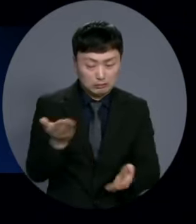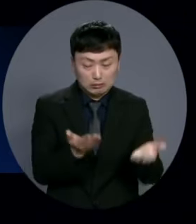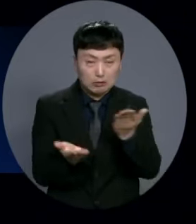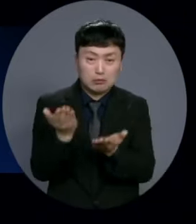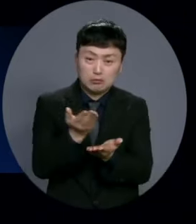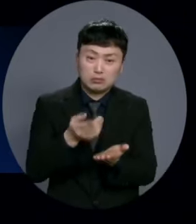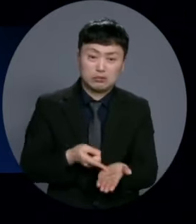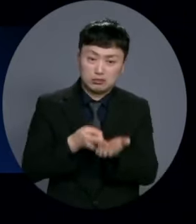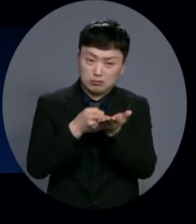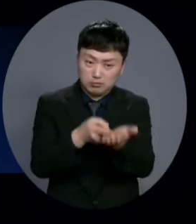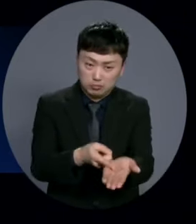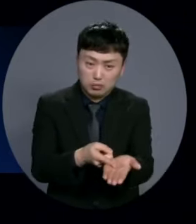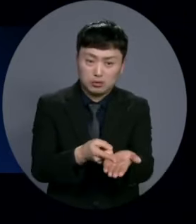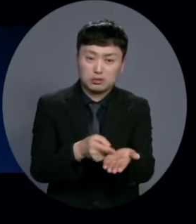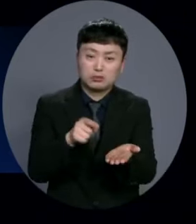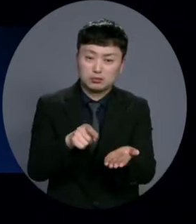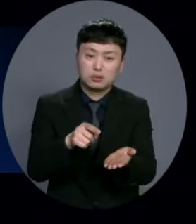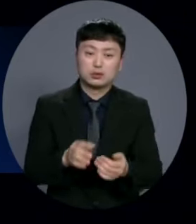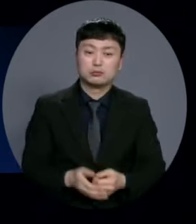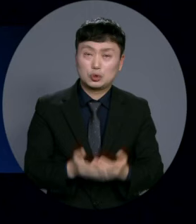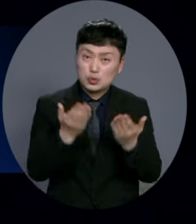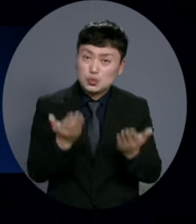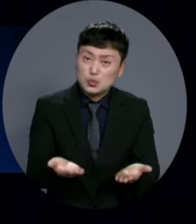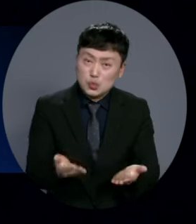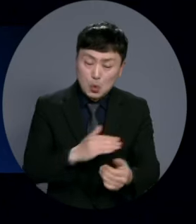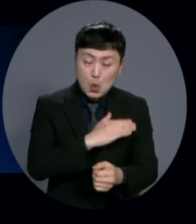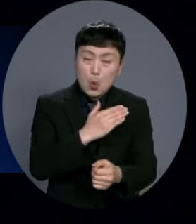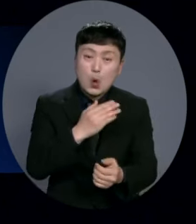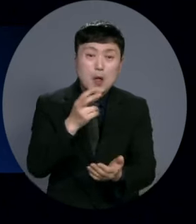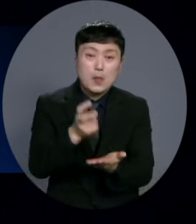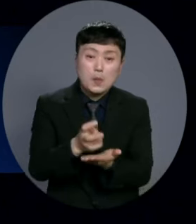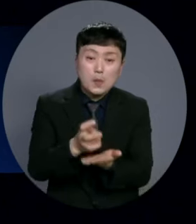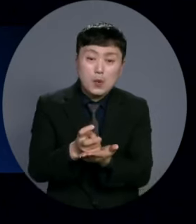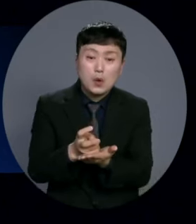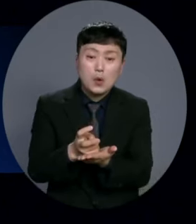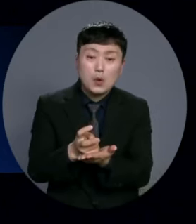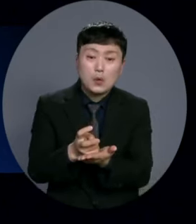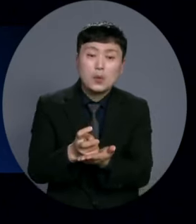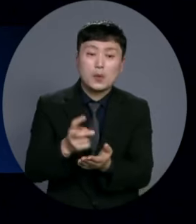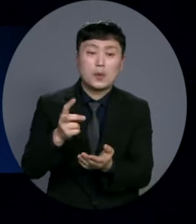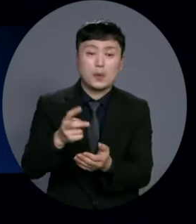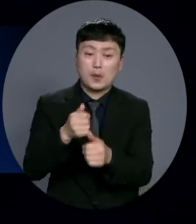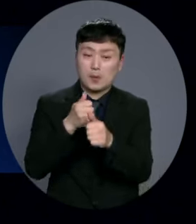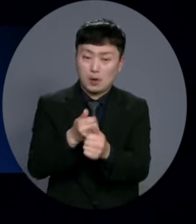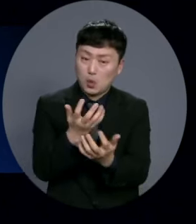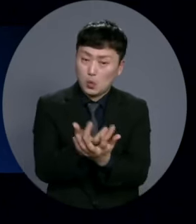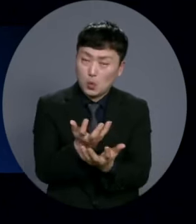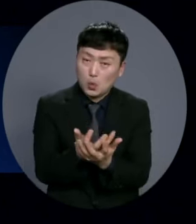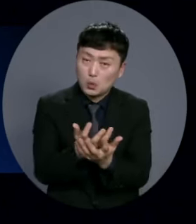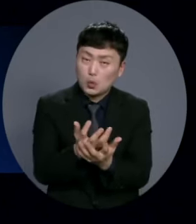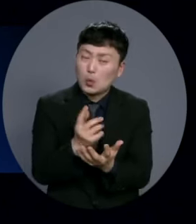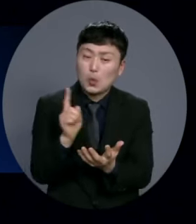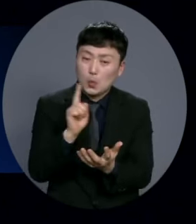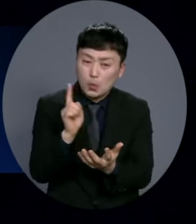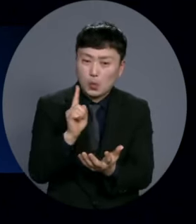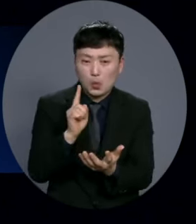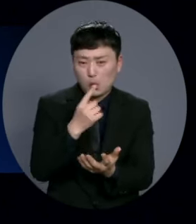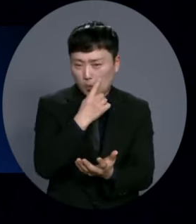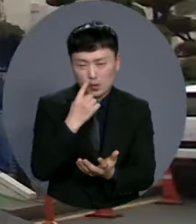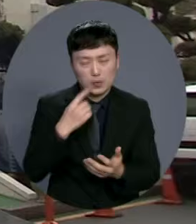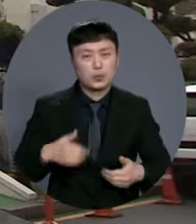학교에서는 휴학 처리해 가는 것들은 규정에 따라서 그 서류가 어떻게 돼 있느냐를 보게 될